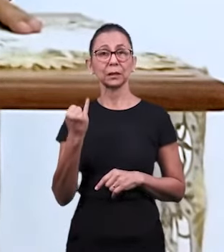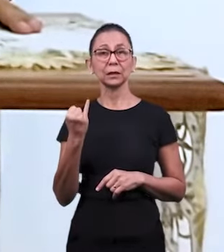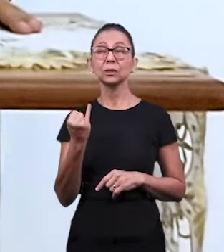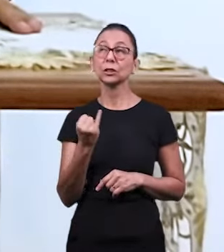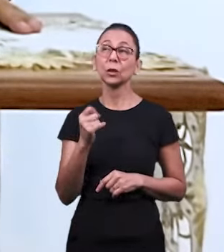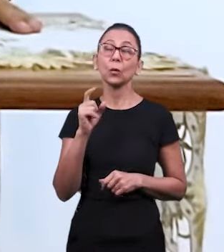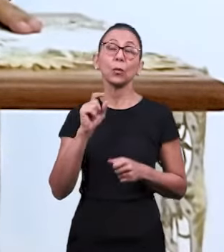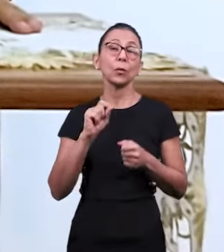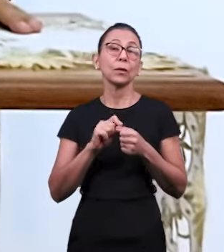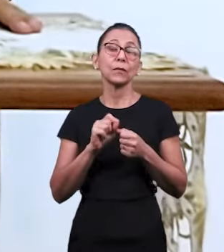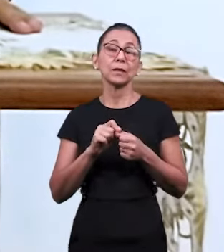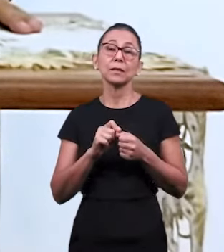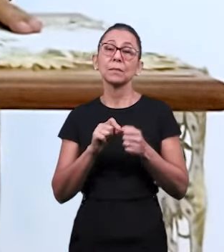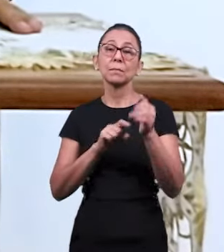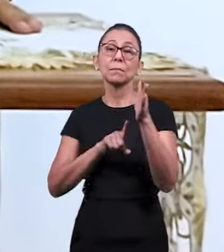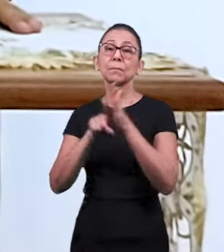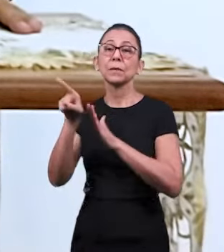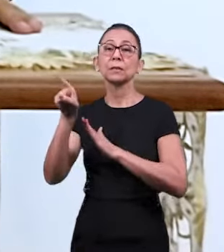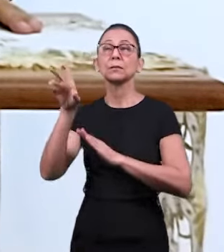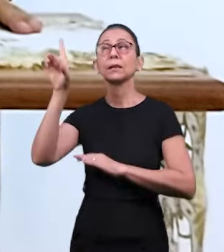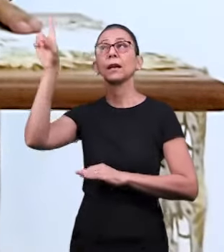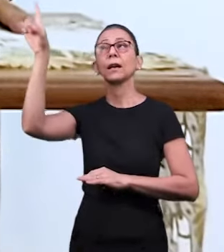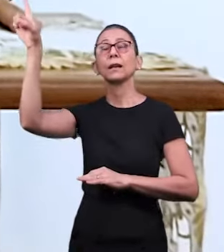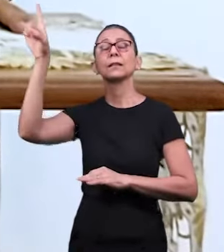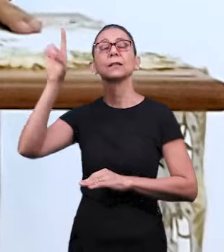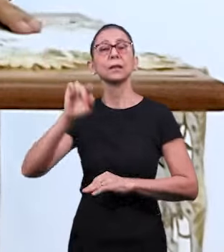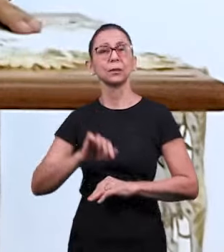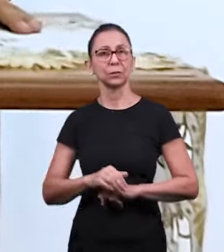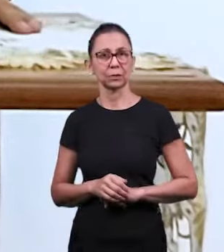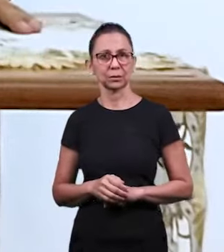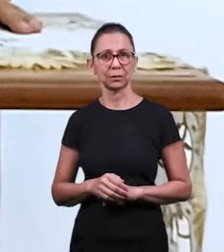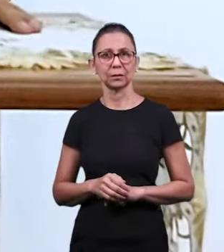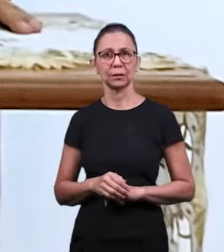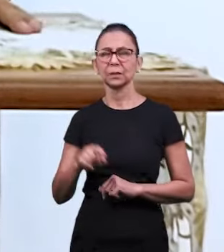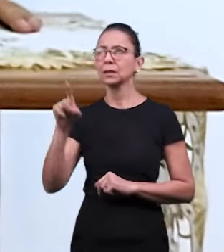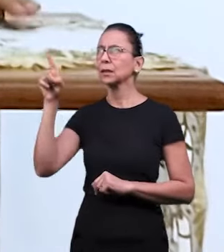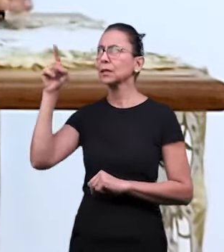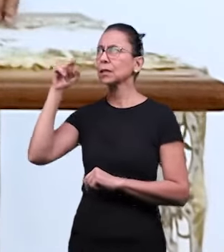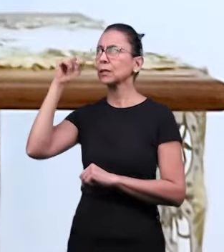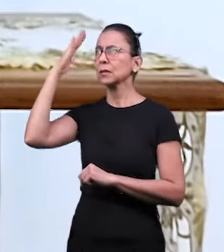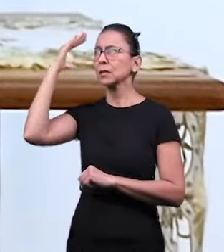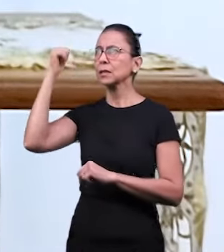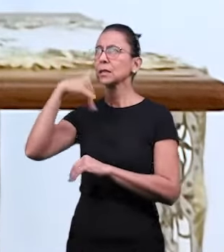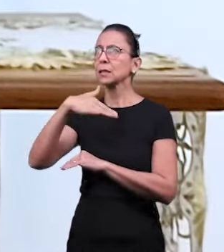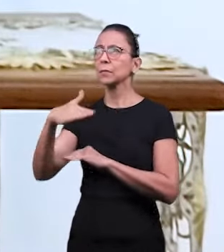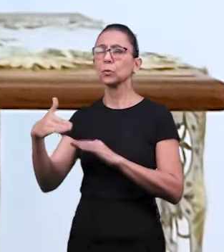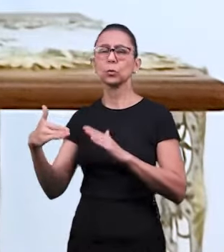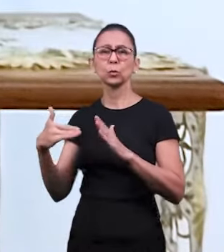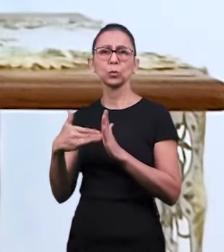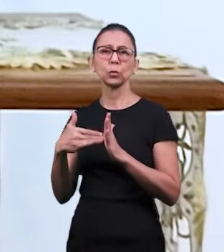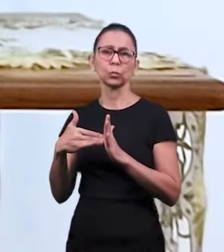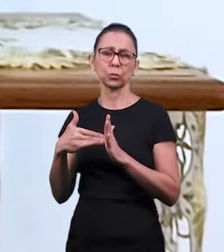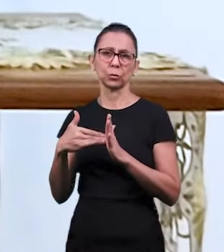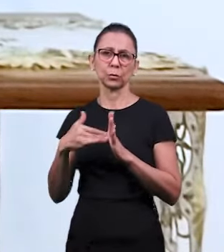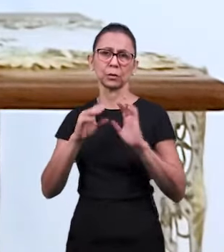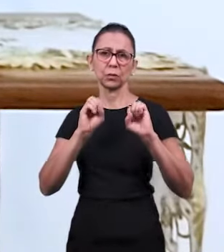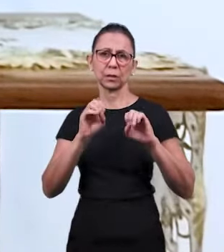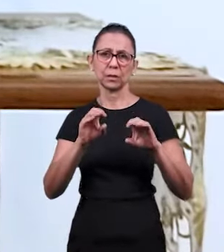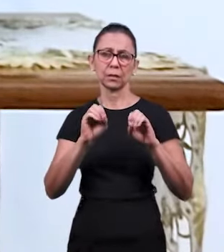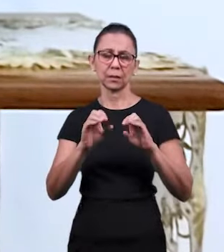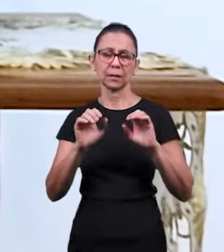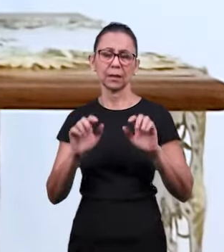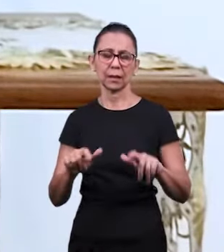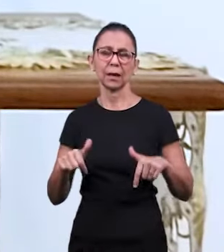его жизни. И наша воля, наша сила вселенной воли Божьей, искать его лицо